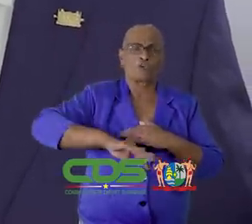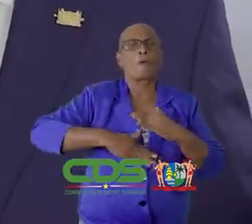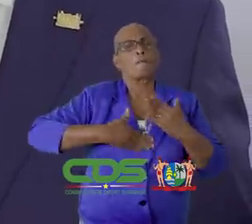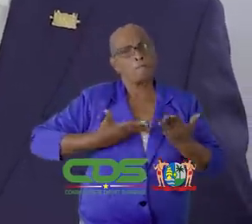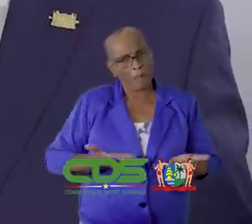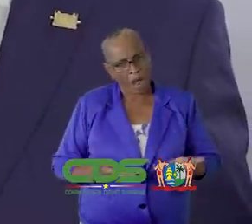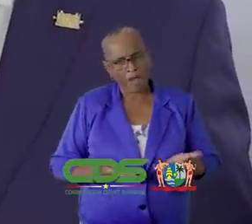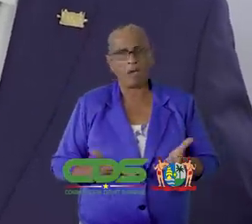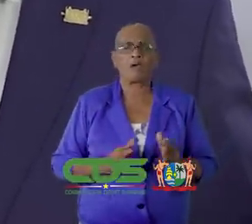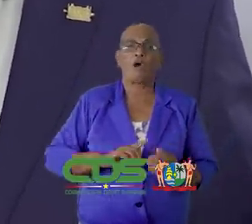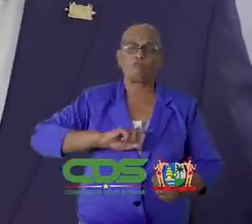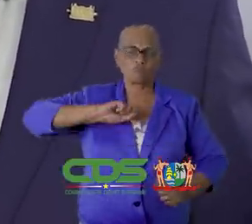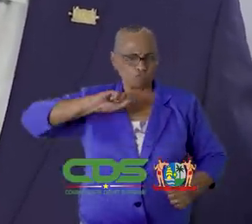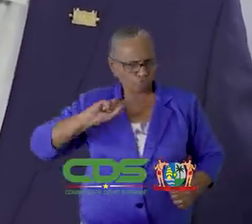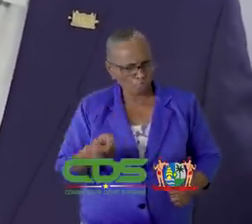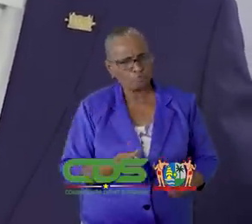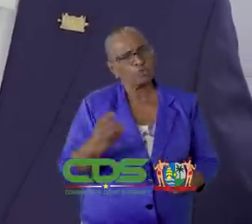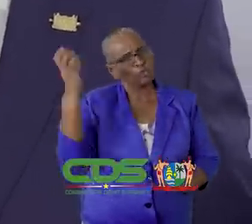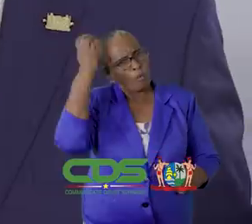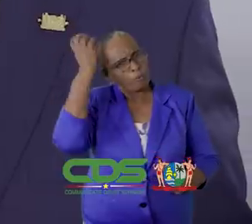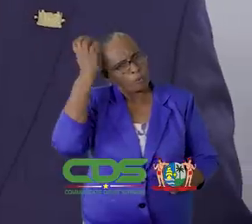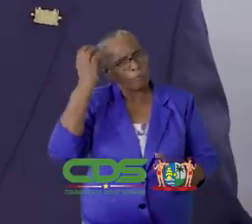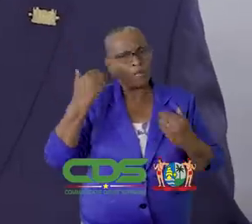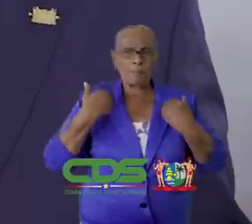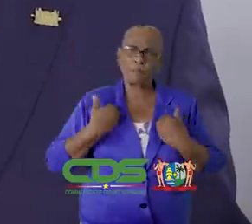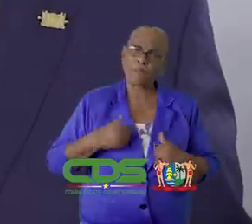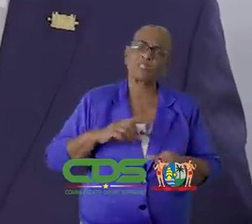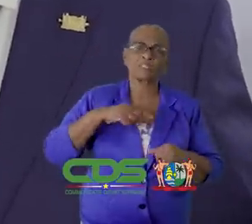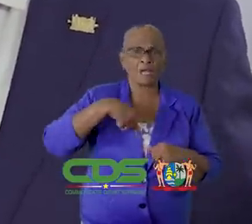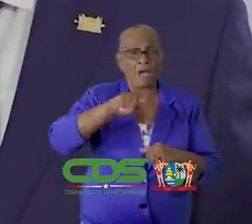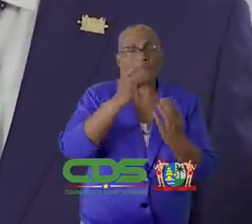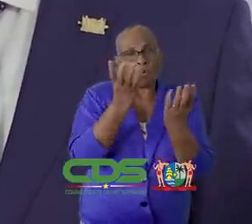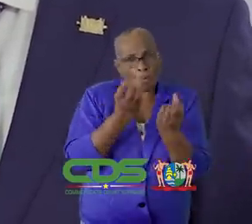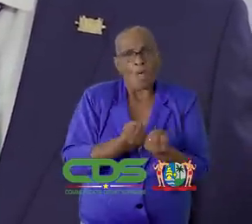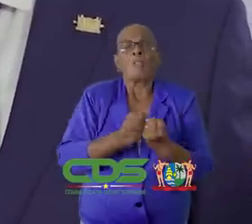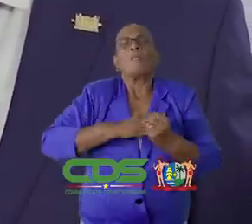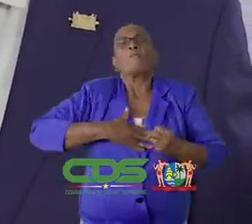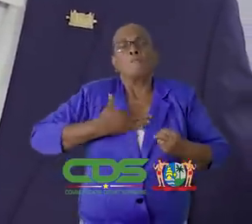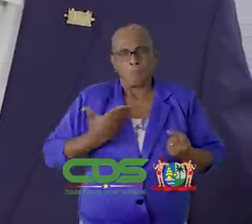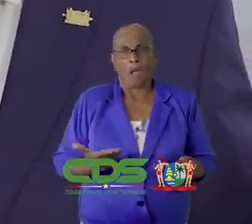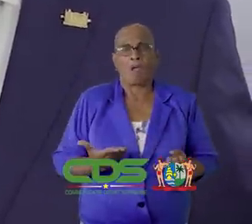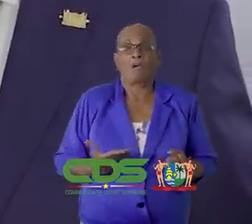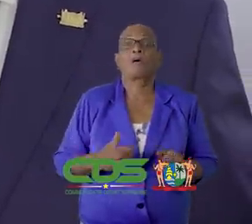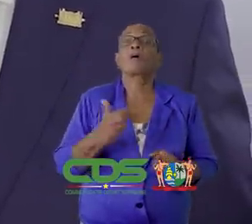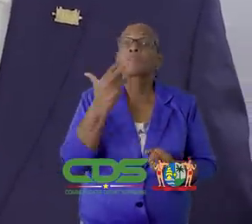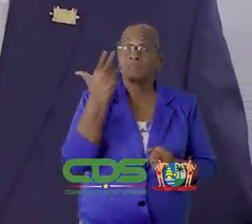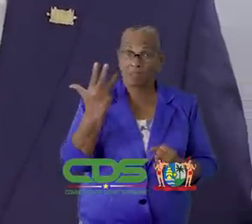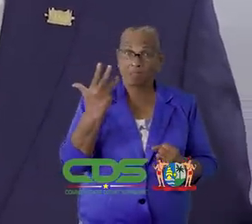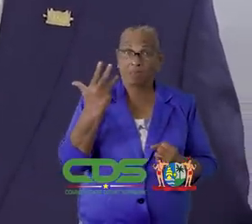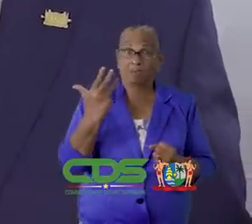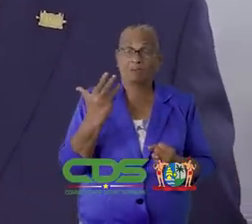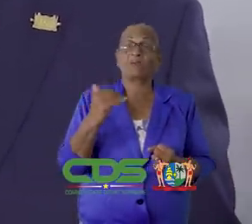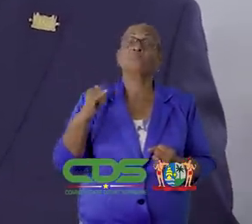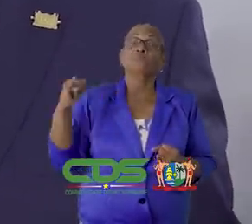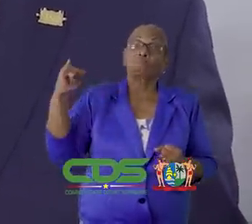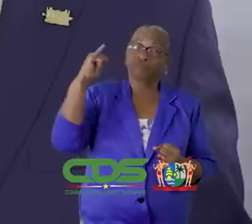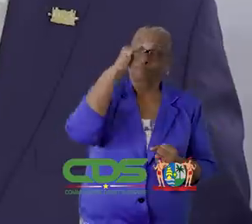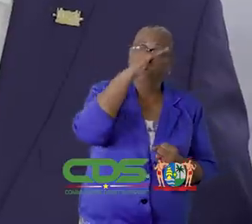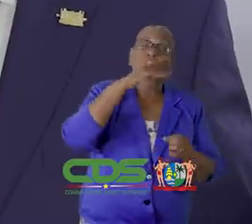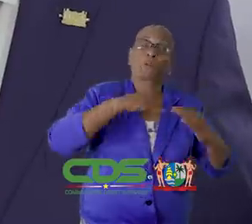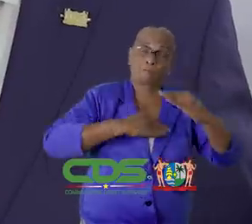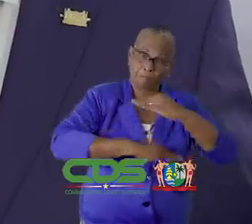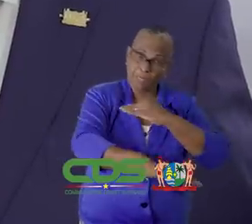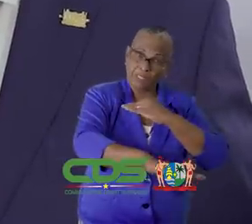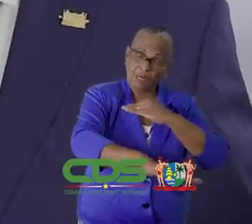personeel of in verband met spoedgevallen van persoonlijke aard. Maatregel 9. Vluchten